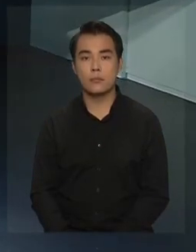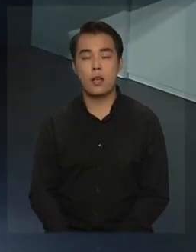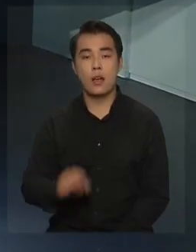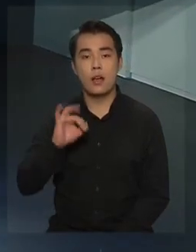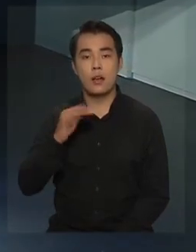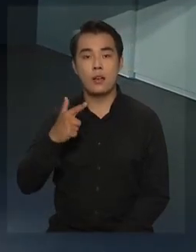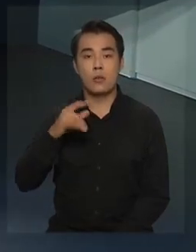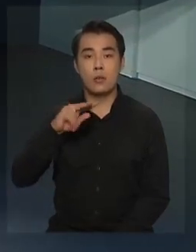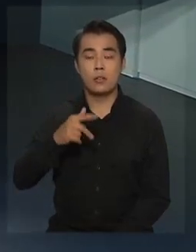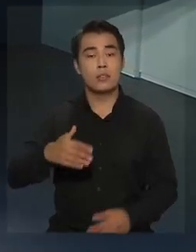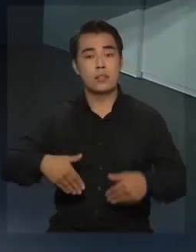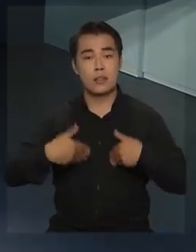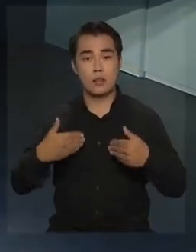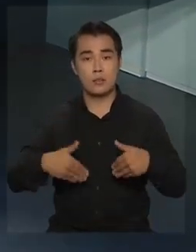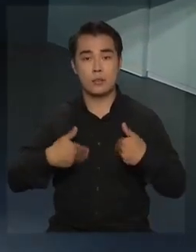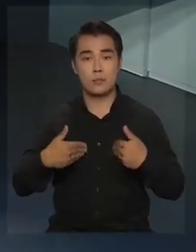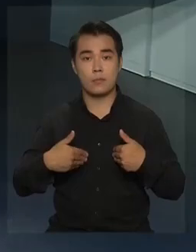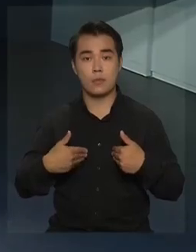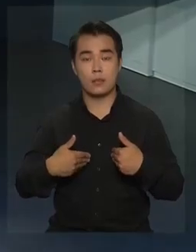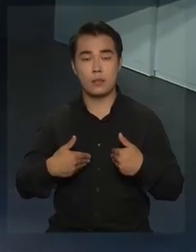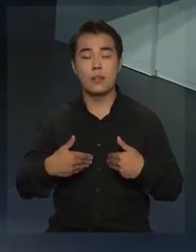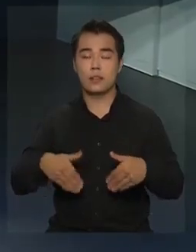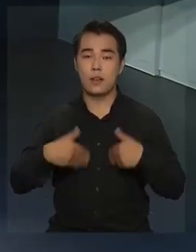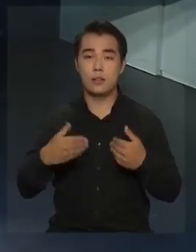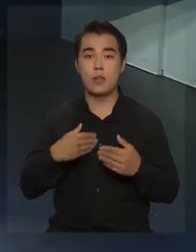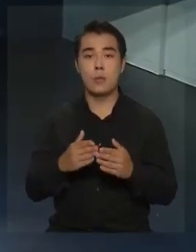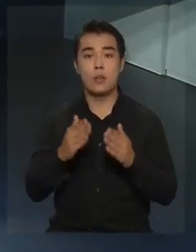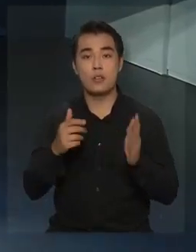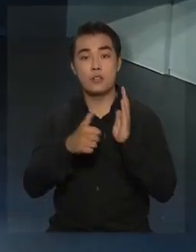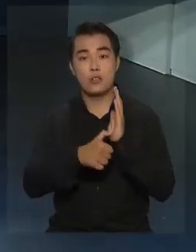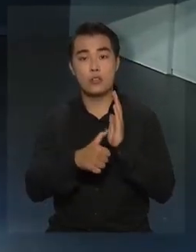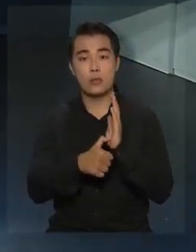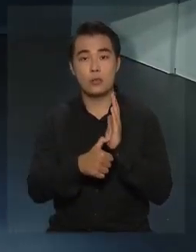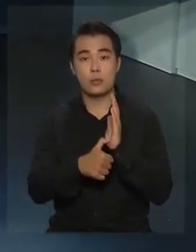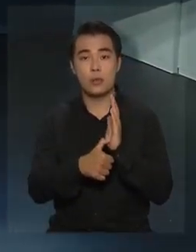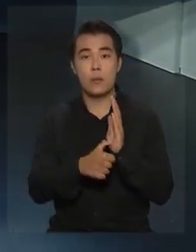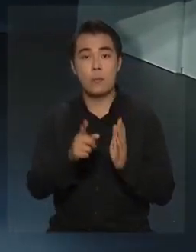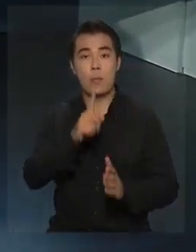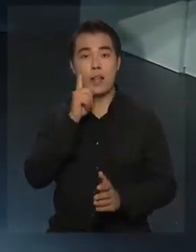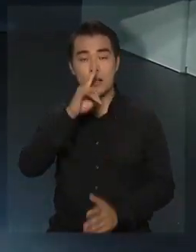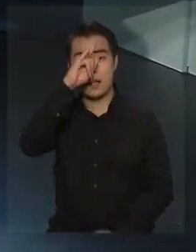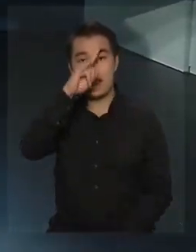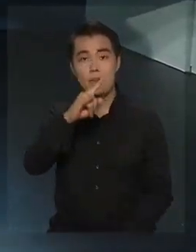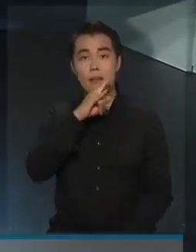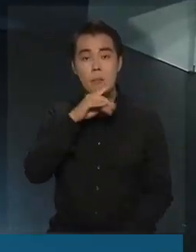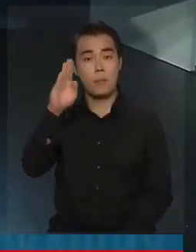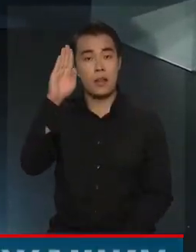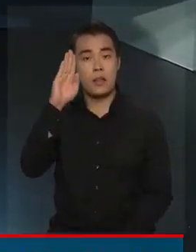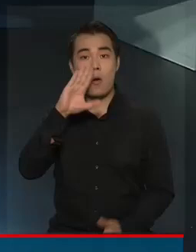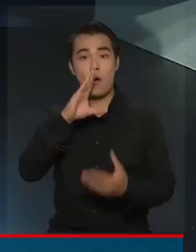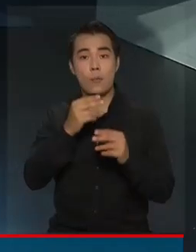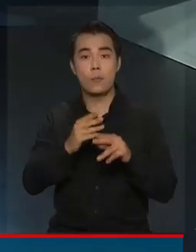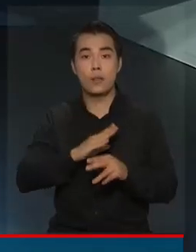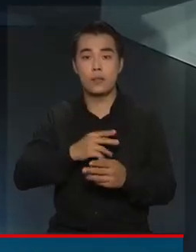Айгуль Нуралиевна, добрый вечер. Здравствуйте. Более 600 молодых казахстанских парней